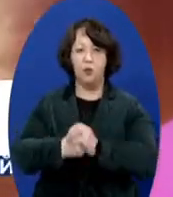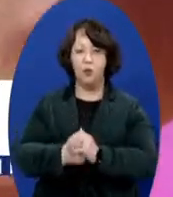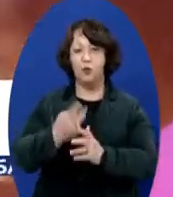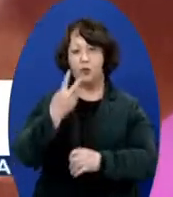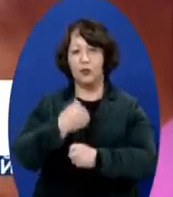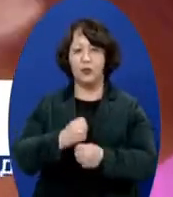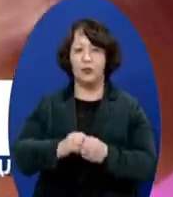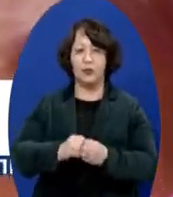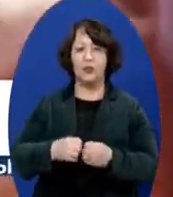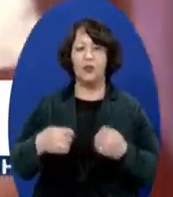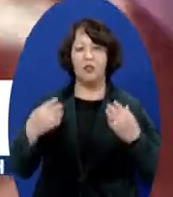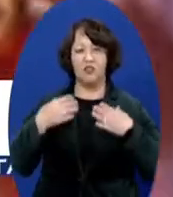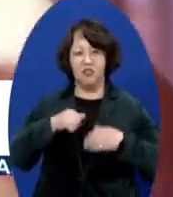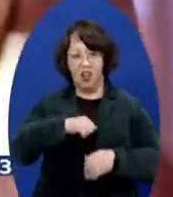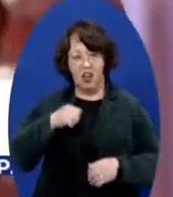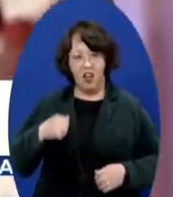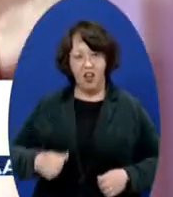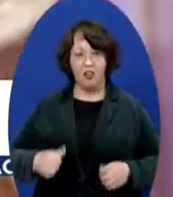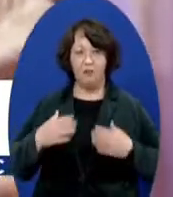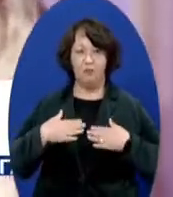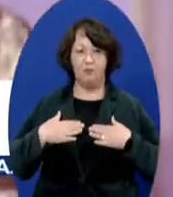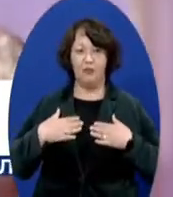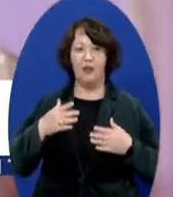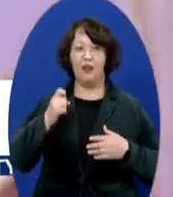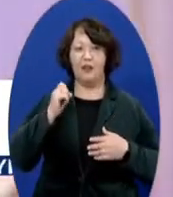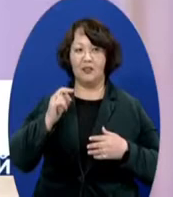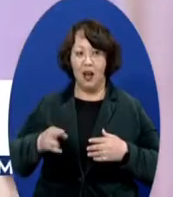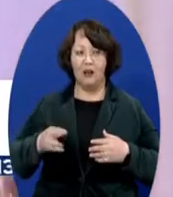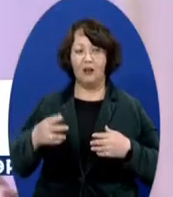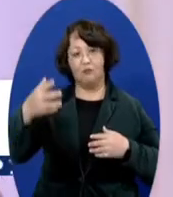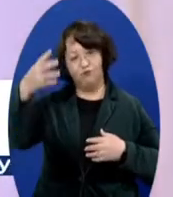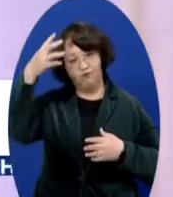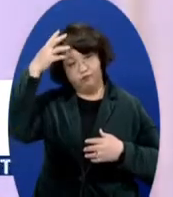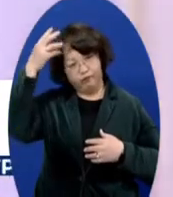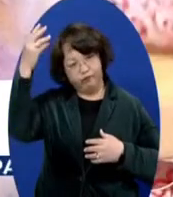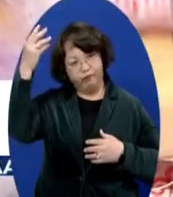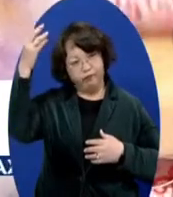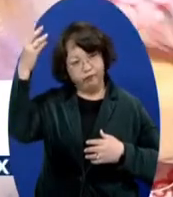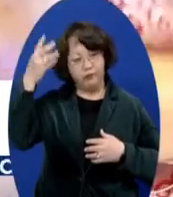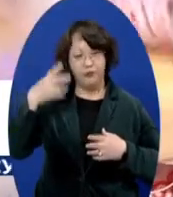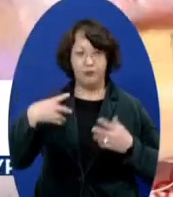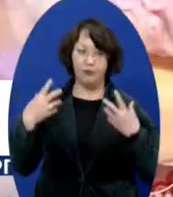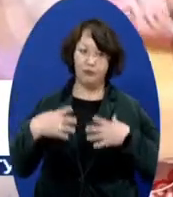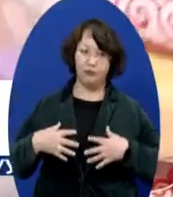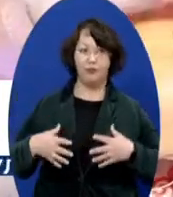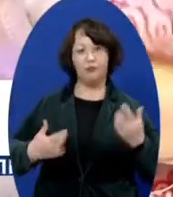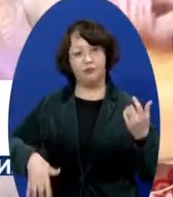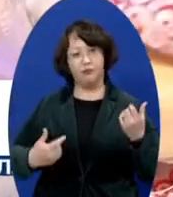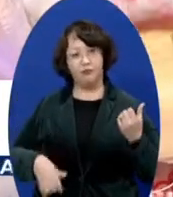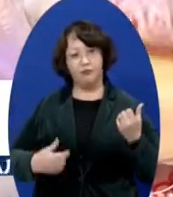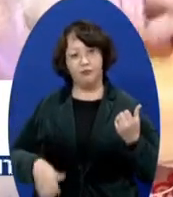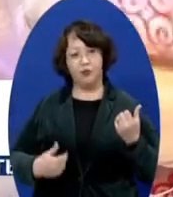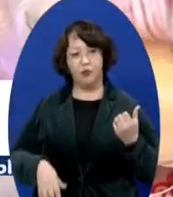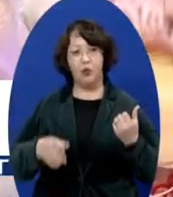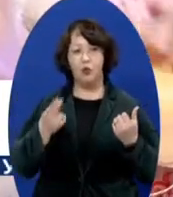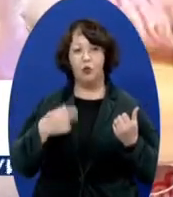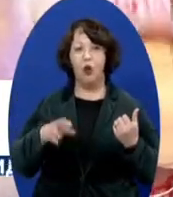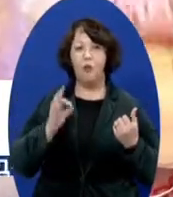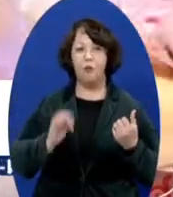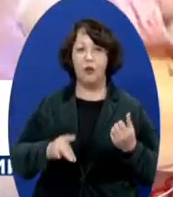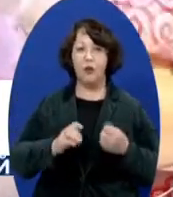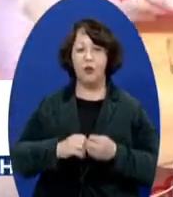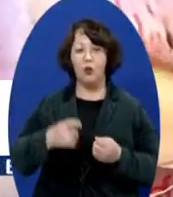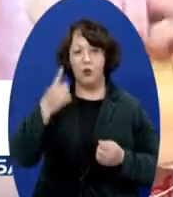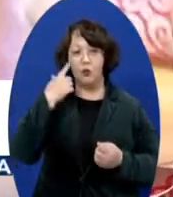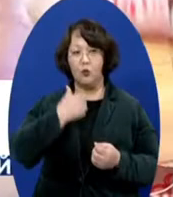хэмжээндээ угсаатны дээл хувцараа гойж ирнэ. Мөн доомбор хөгжмийн айлгыг ихшгэлүүлэн баярладаг ганц энэ өдөрч биш өдөр тутам угсаатны